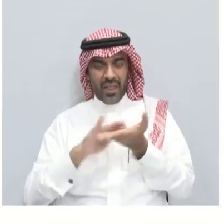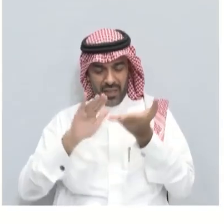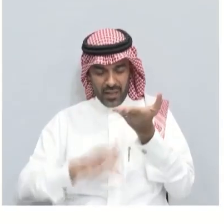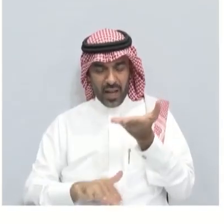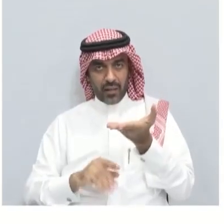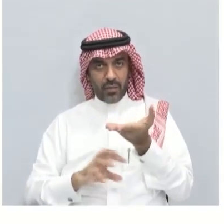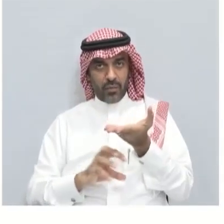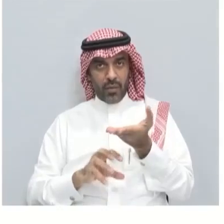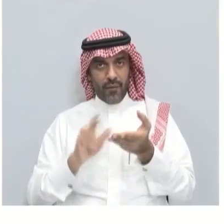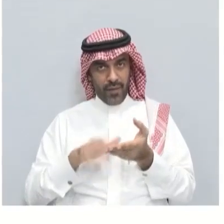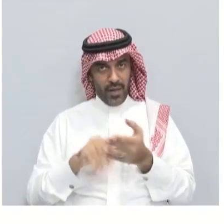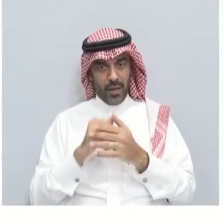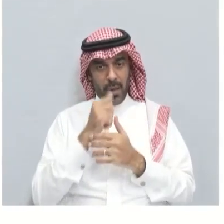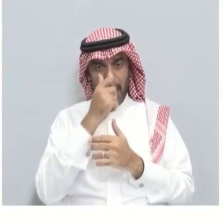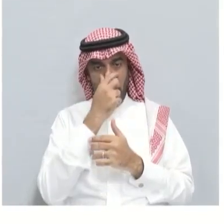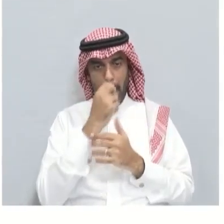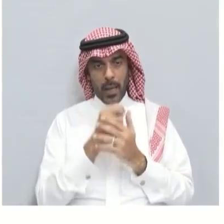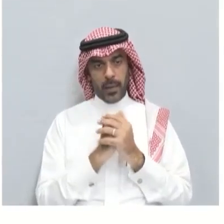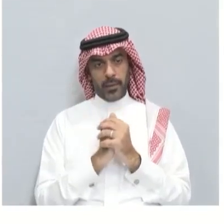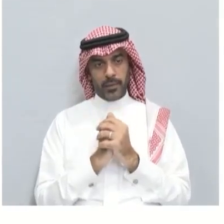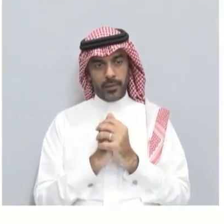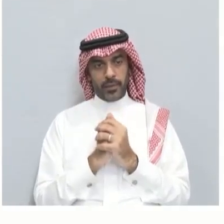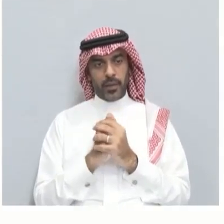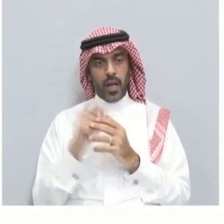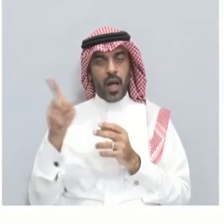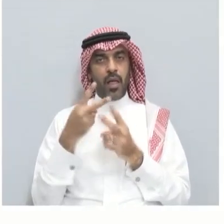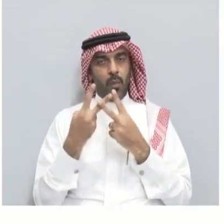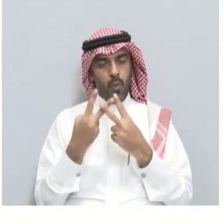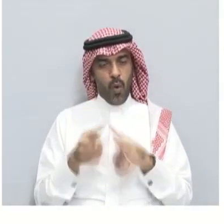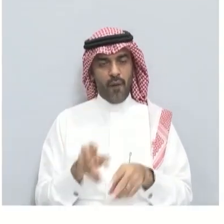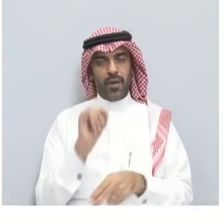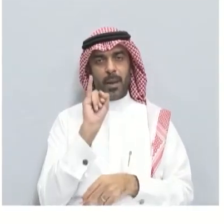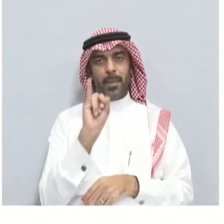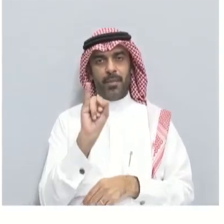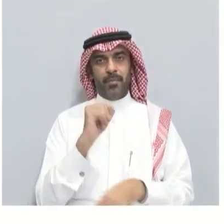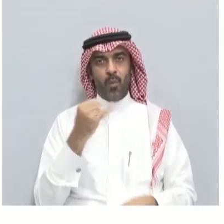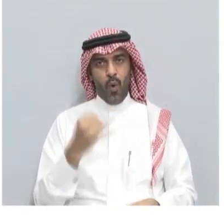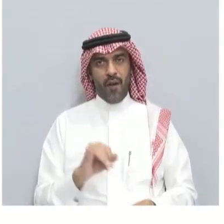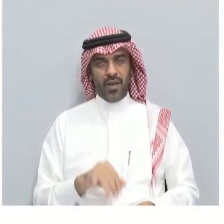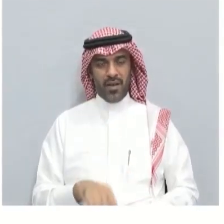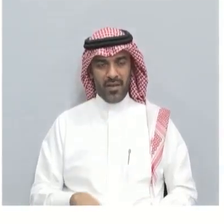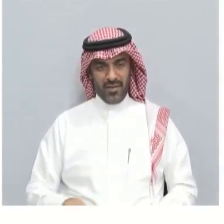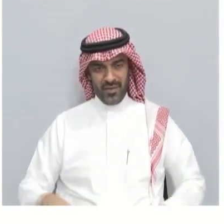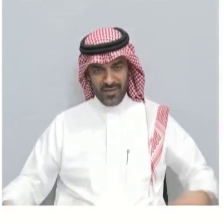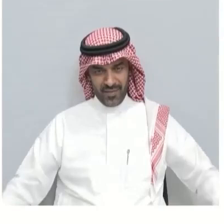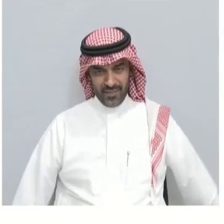نعم ان يرتد ارتداد مرن نعم انا اوافق وانتم اتوقع كذلك توافقون على هذه الحاله